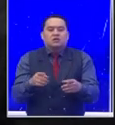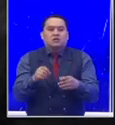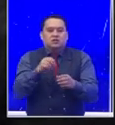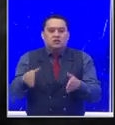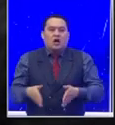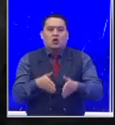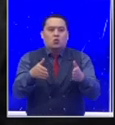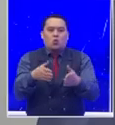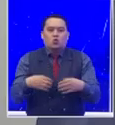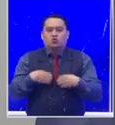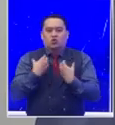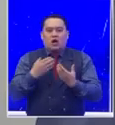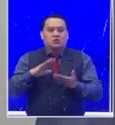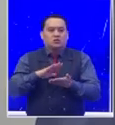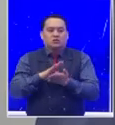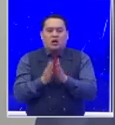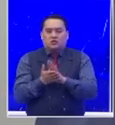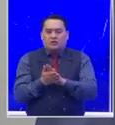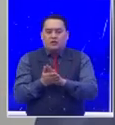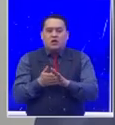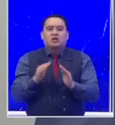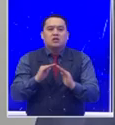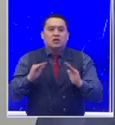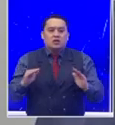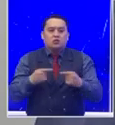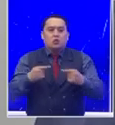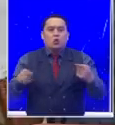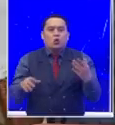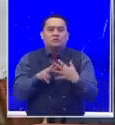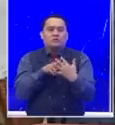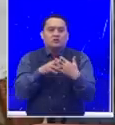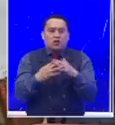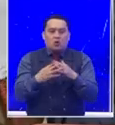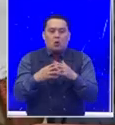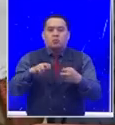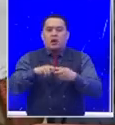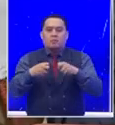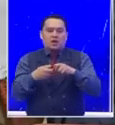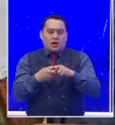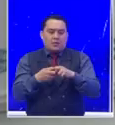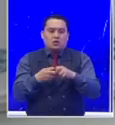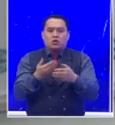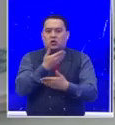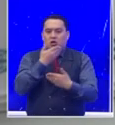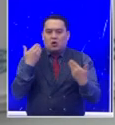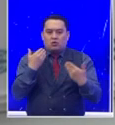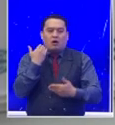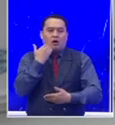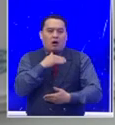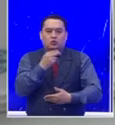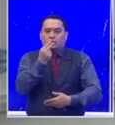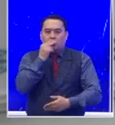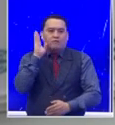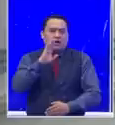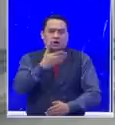Дороги оставляют желать лучшего. Детям приходится ездить в школу в другое село. А главная проблема сельчан – отсутствие качественной